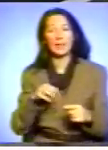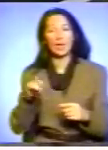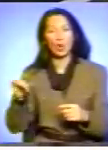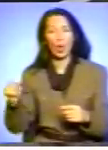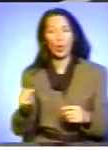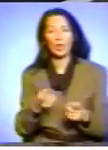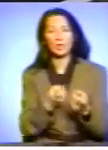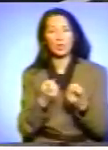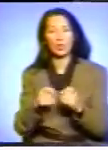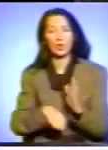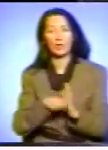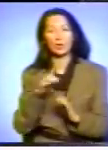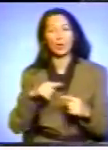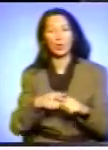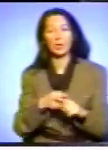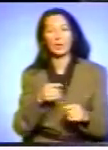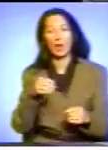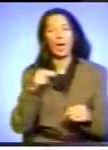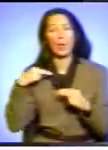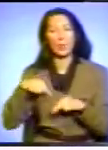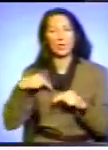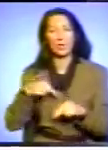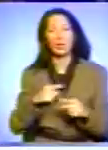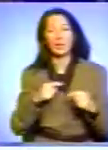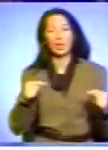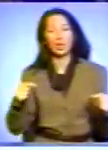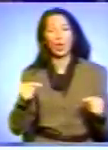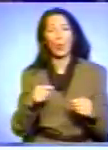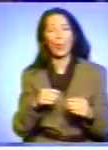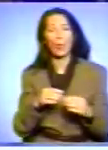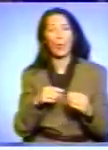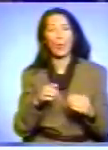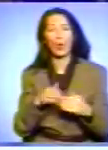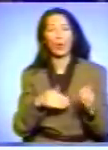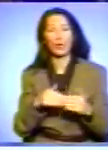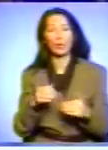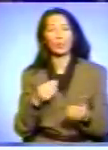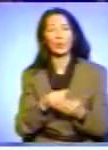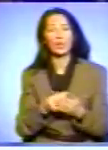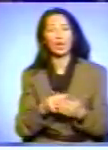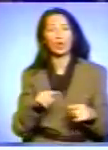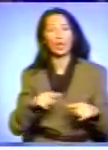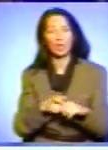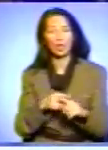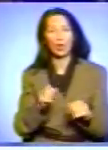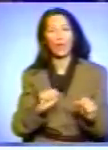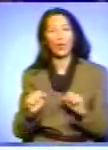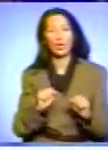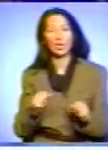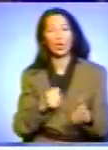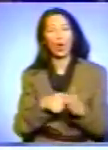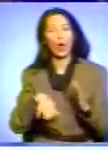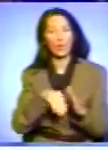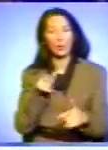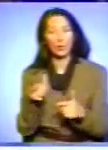залученням висококваліфікованих фахівців різних профілів. Матеріально та технічно в уряді до виборів готові. Проте за